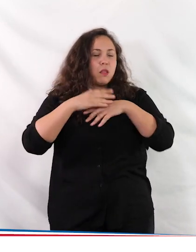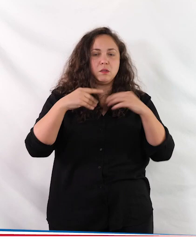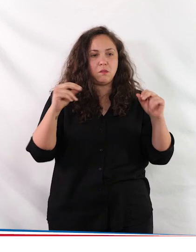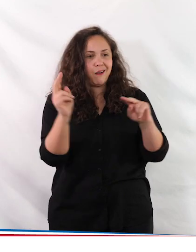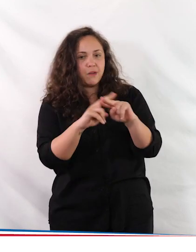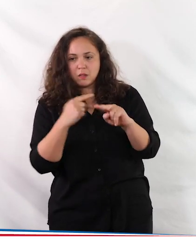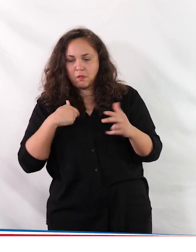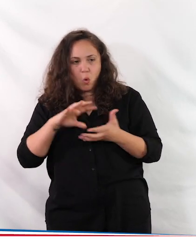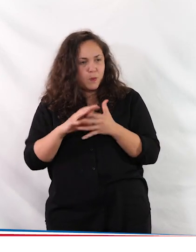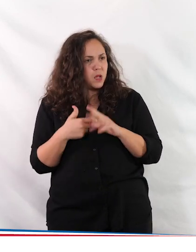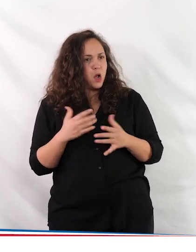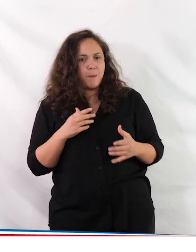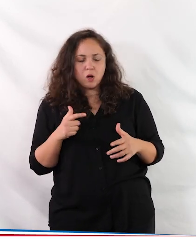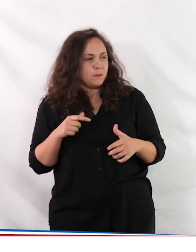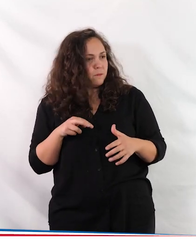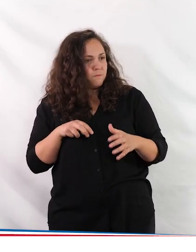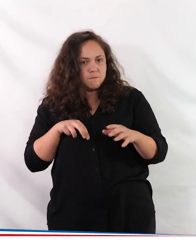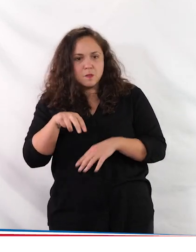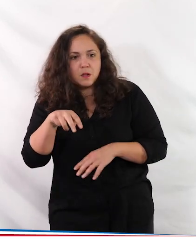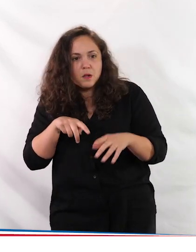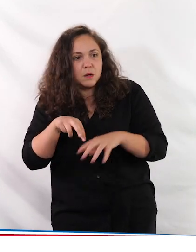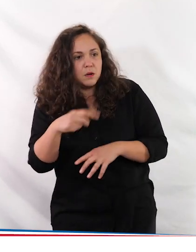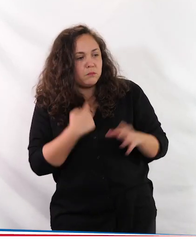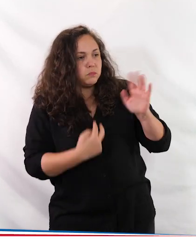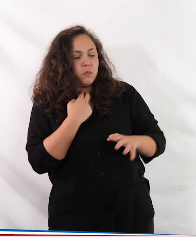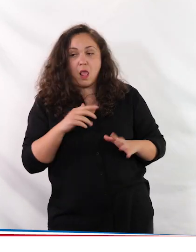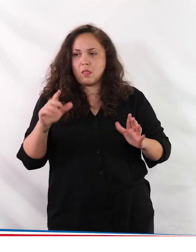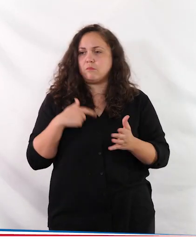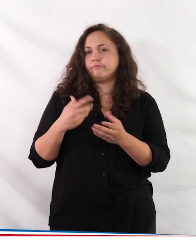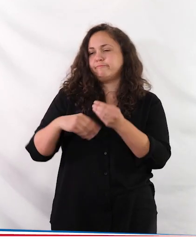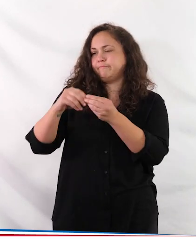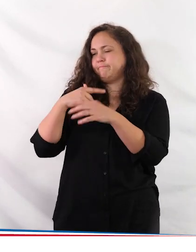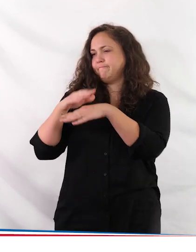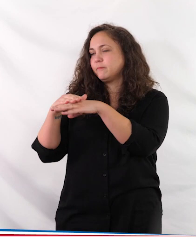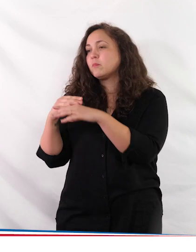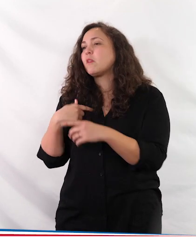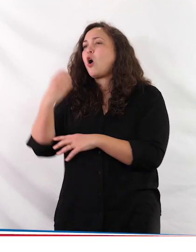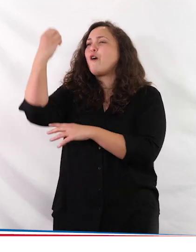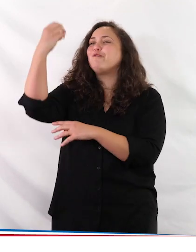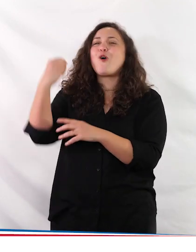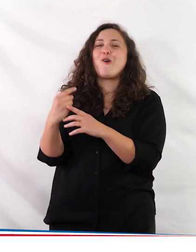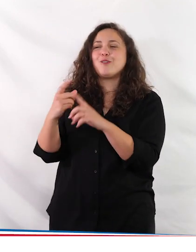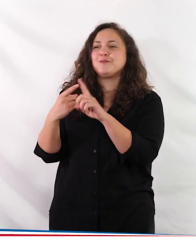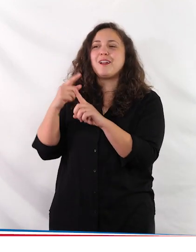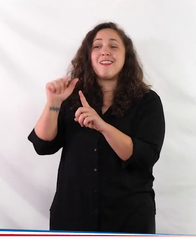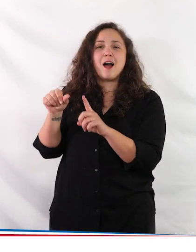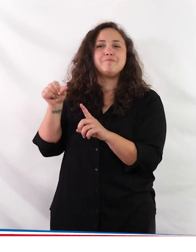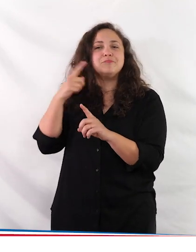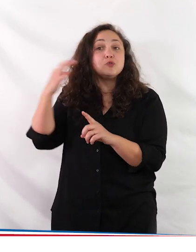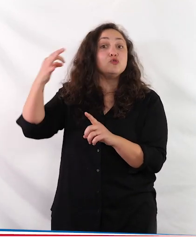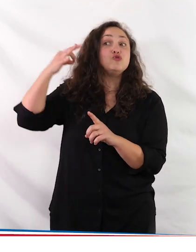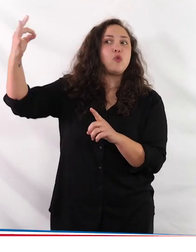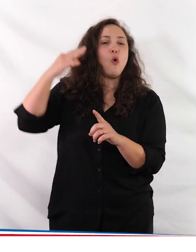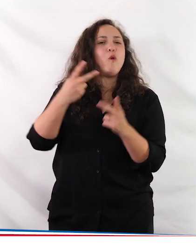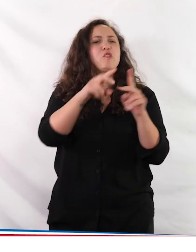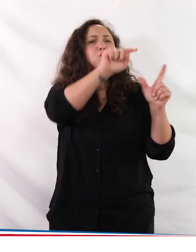que c'était très compliqué pour eux de s'imposer sur l'espace public. Moi, ce que je proposerais... On rappelle juste, les feux de signalisation, c'est